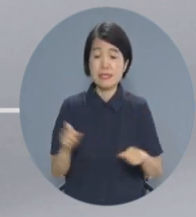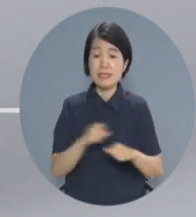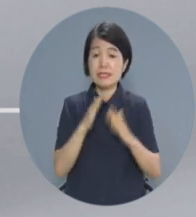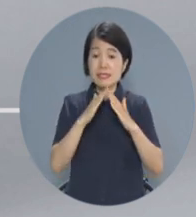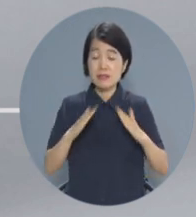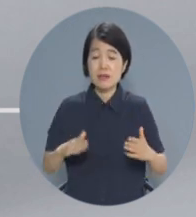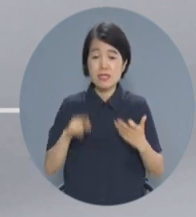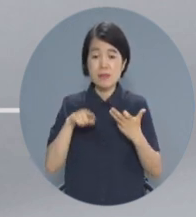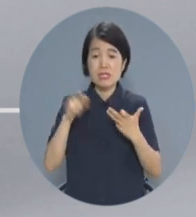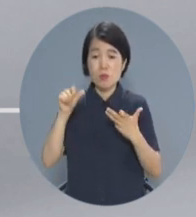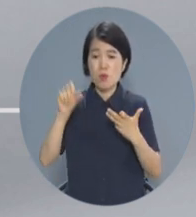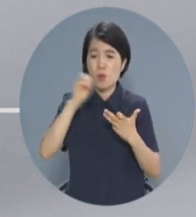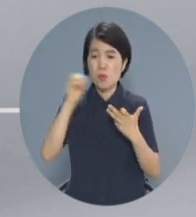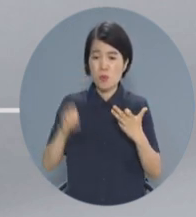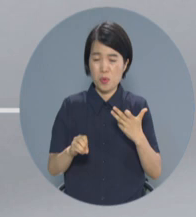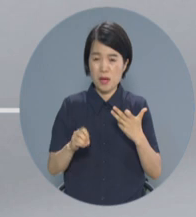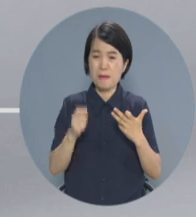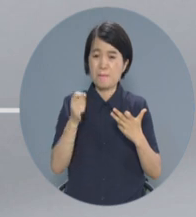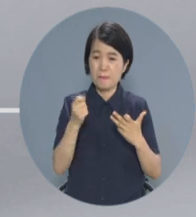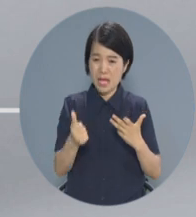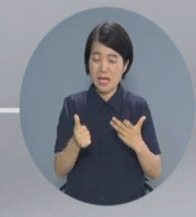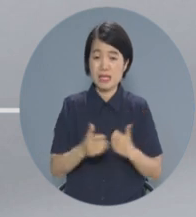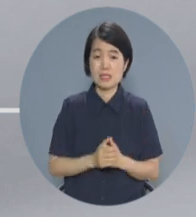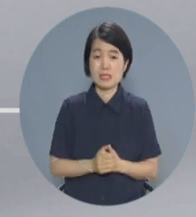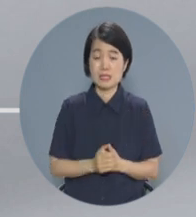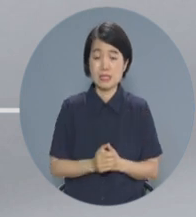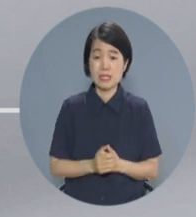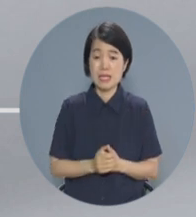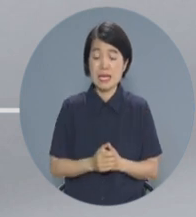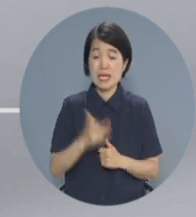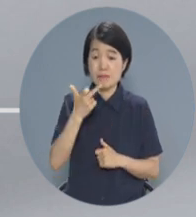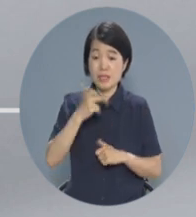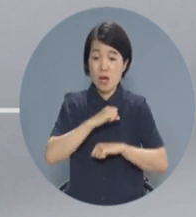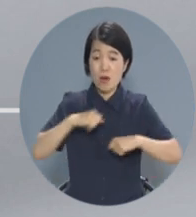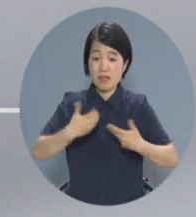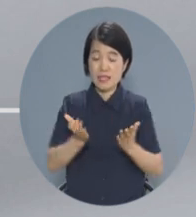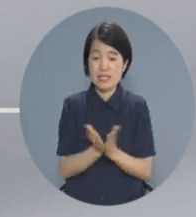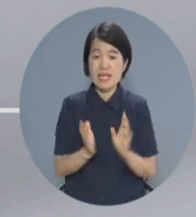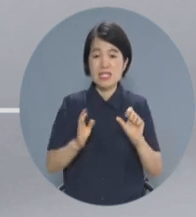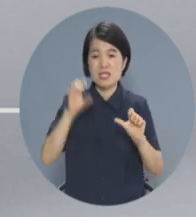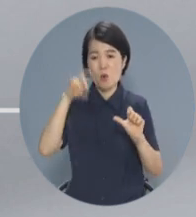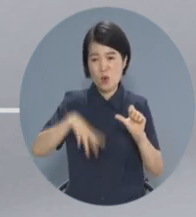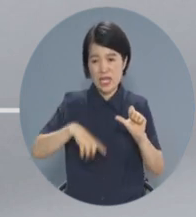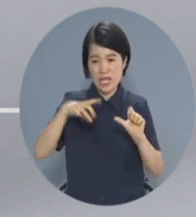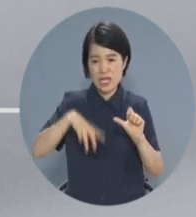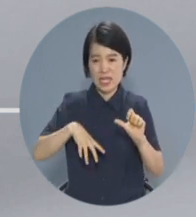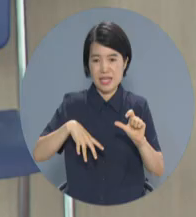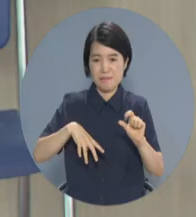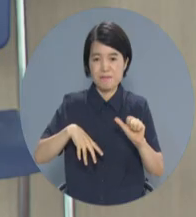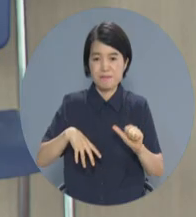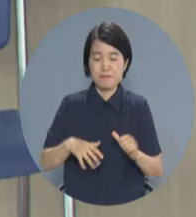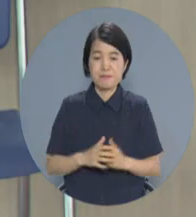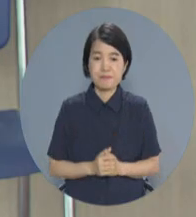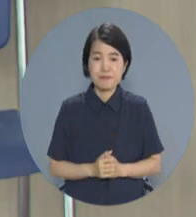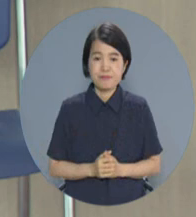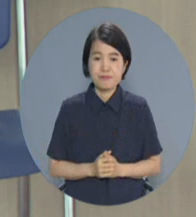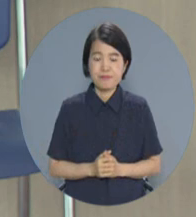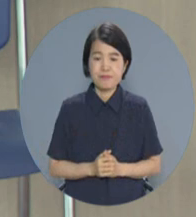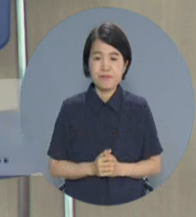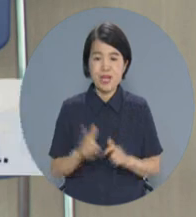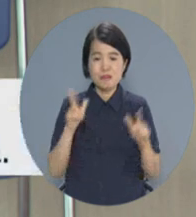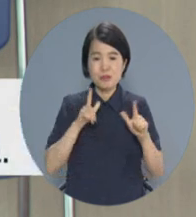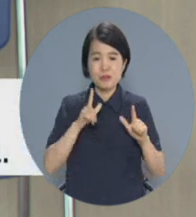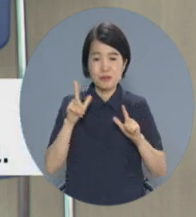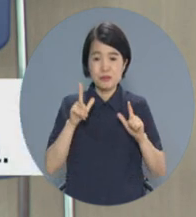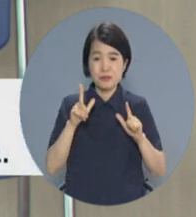전남은 18.5%에 머무르며 17개 광역단체 중 15위, 뒤에서 세 번째입니다. 구조적으로 이제